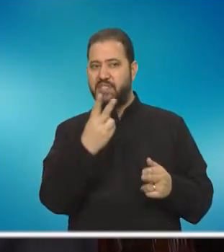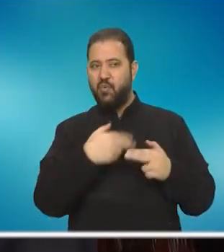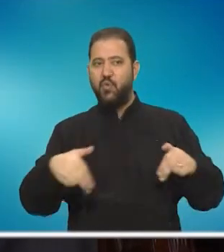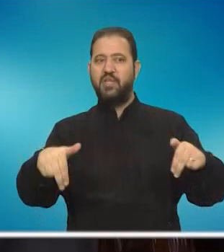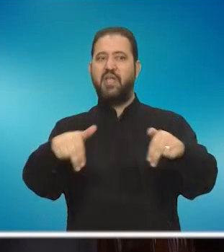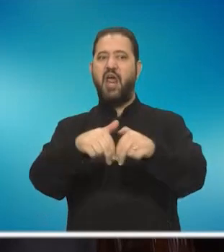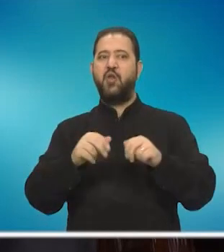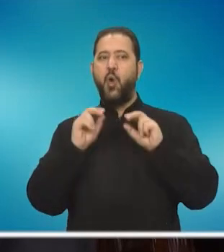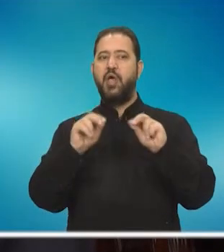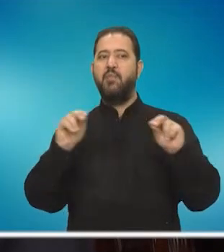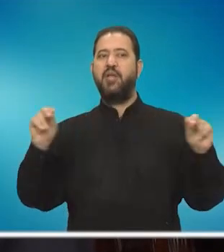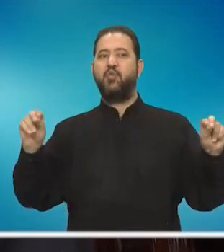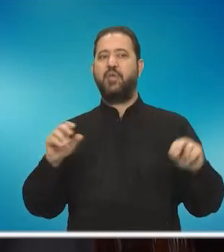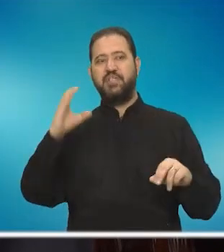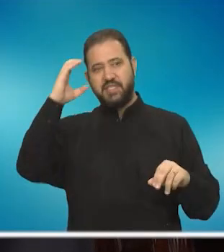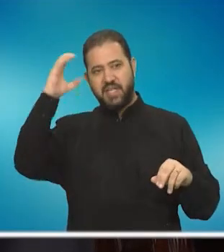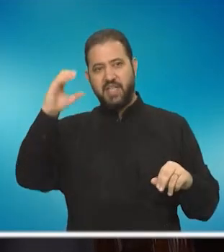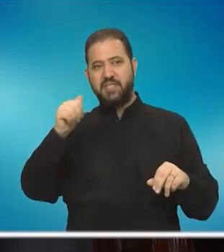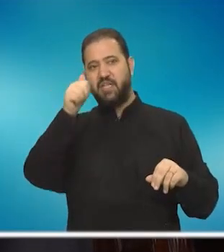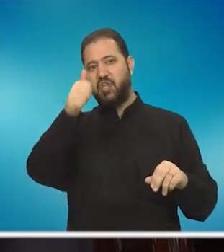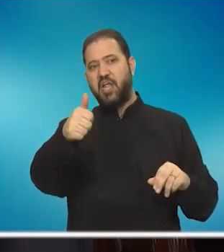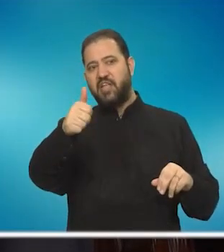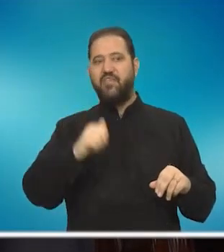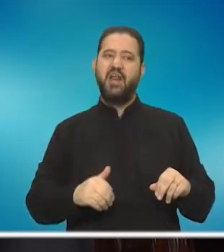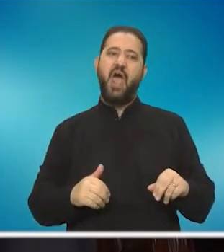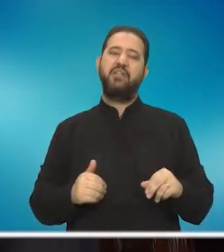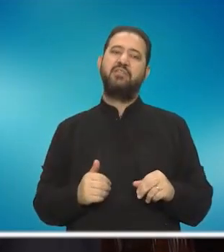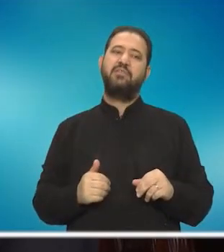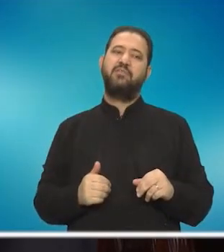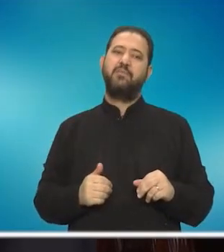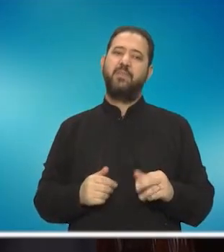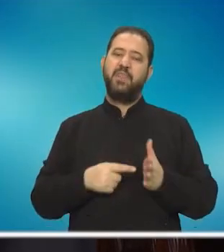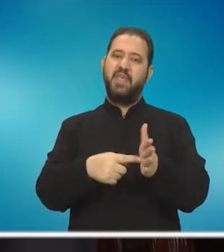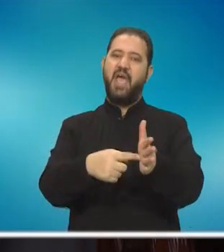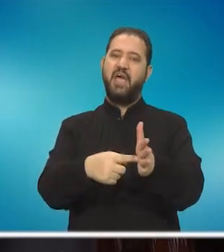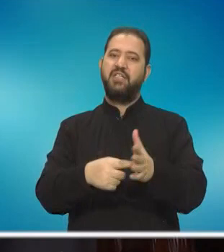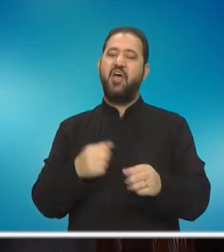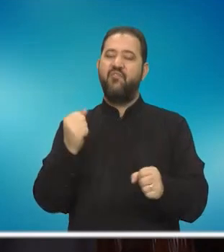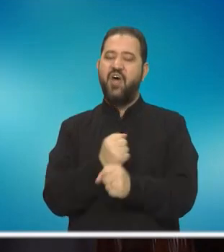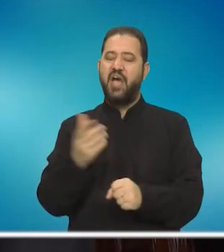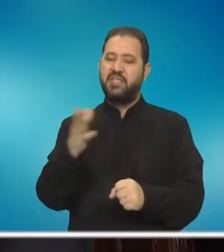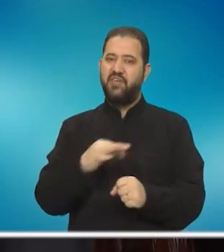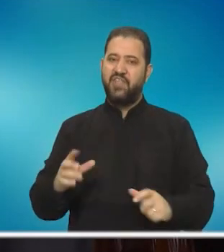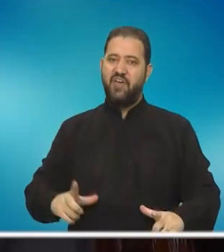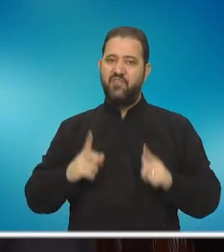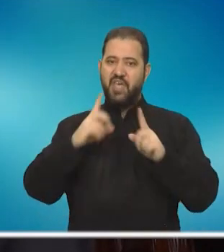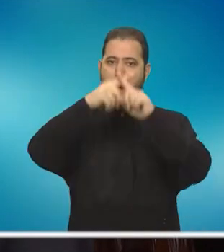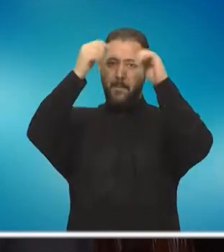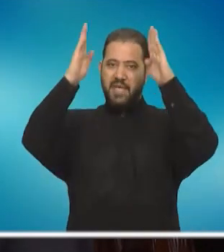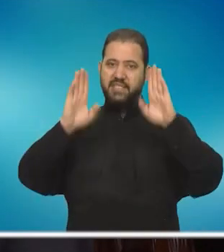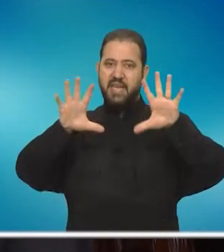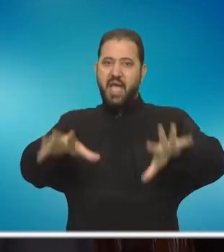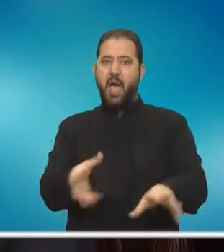cei care mărturisesc credința cea adevărată și iată, fac să fie vie